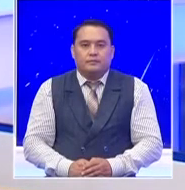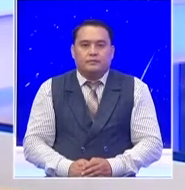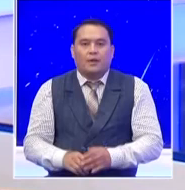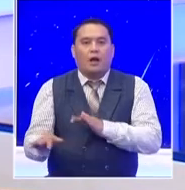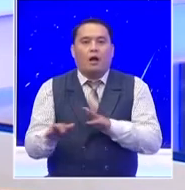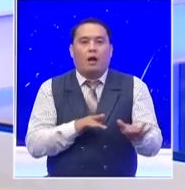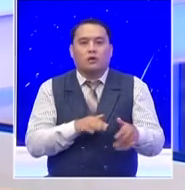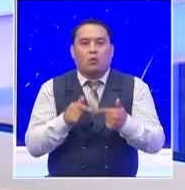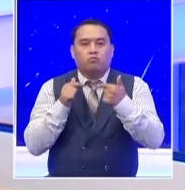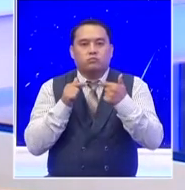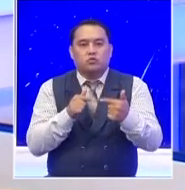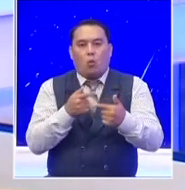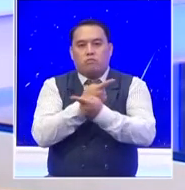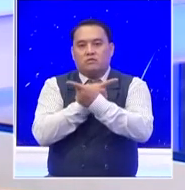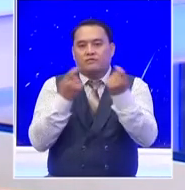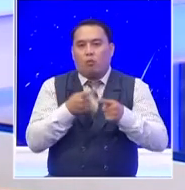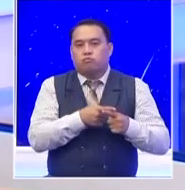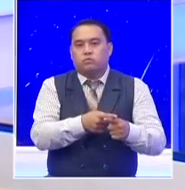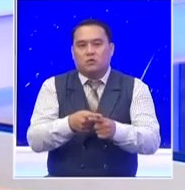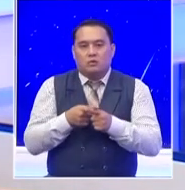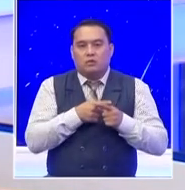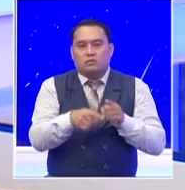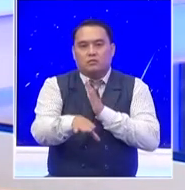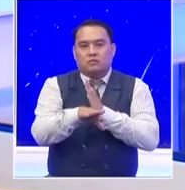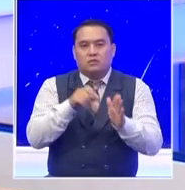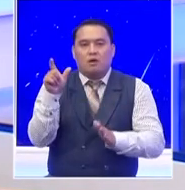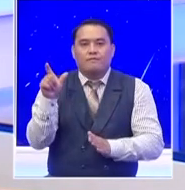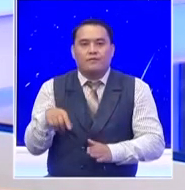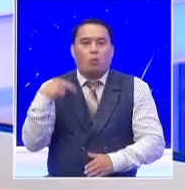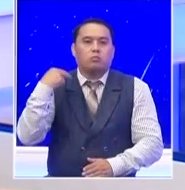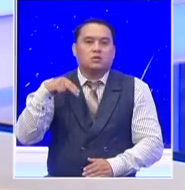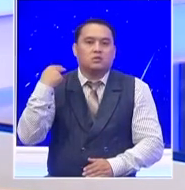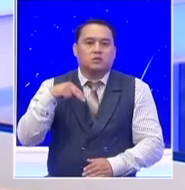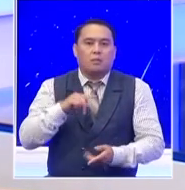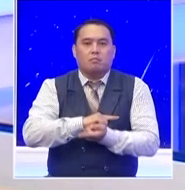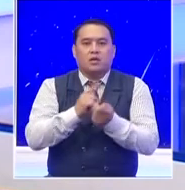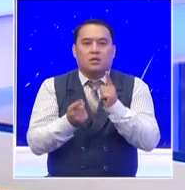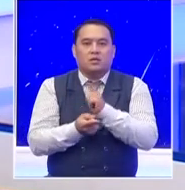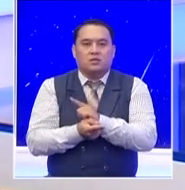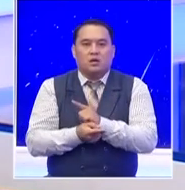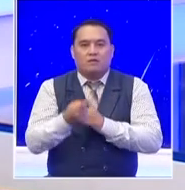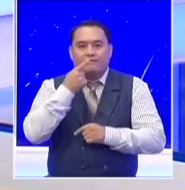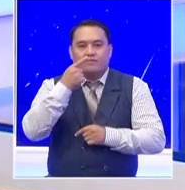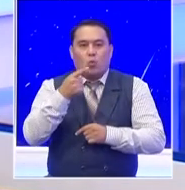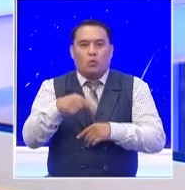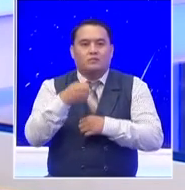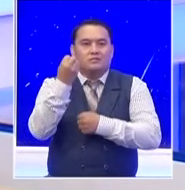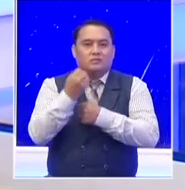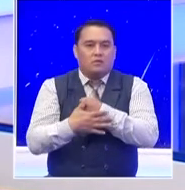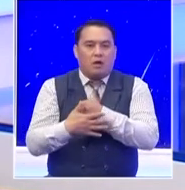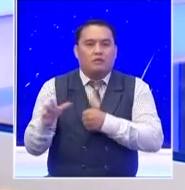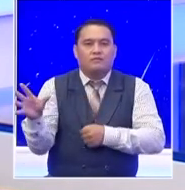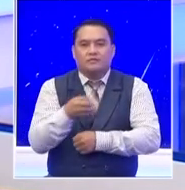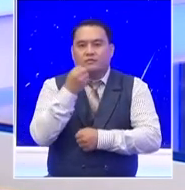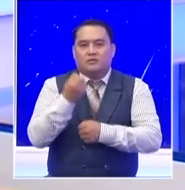Акции протеста против объявленных белорусским Центризбиркомом результатов президентских выборов переместились в спальные районы Минска, так как практически